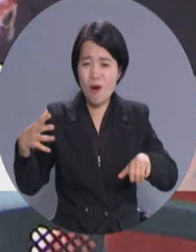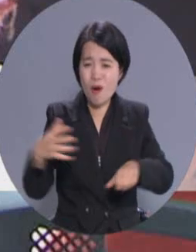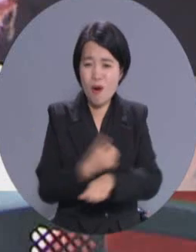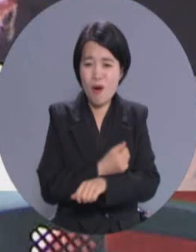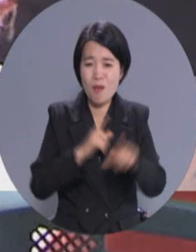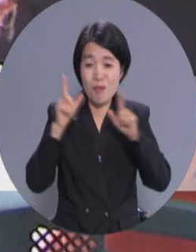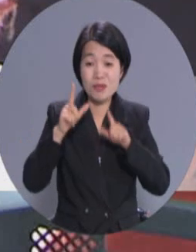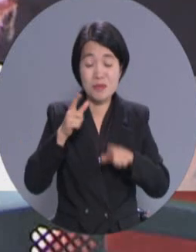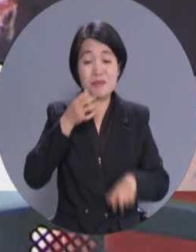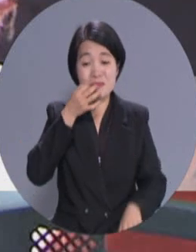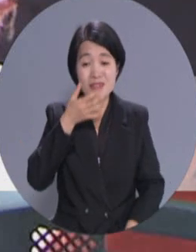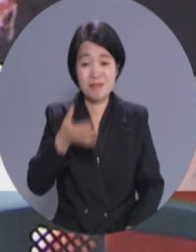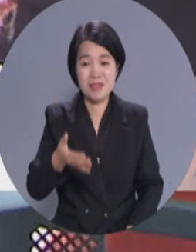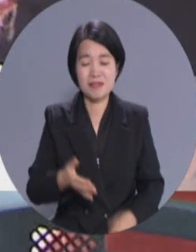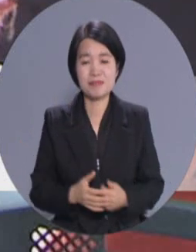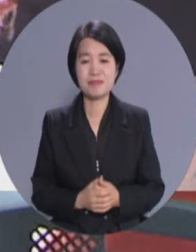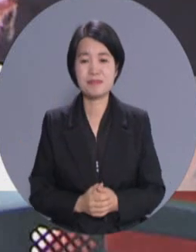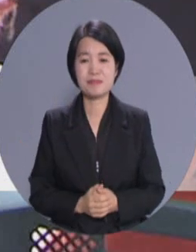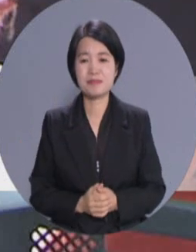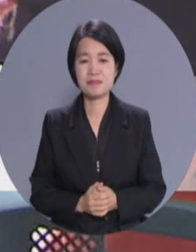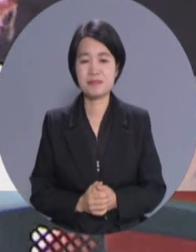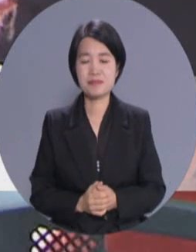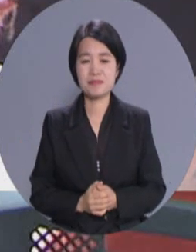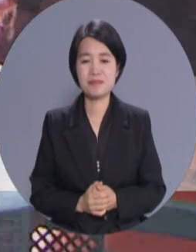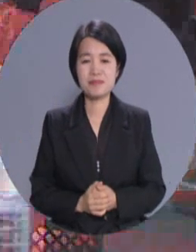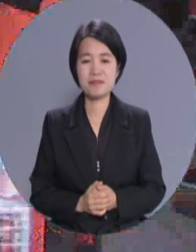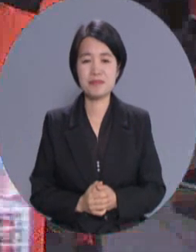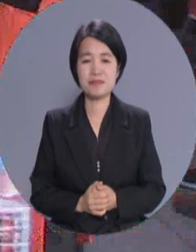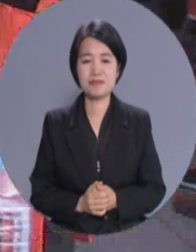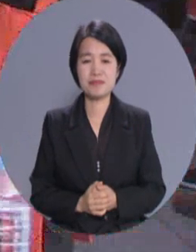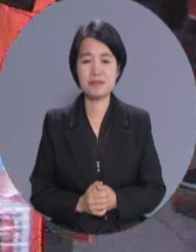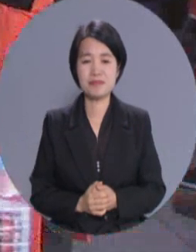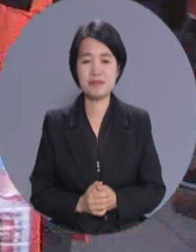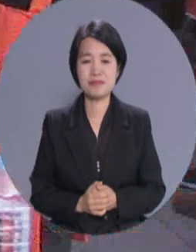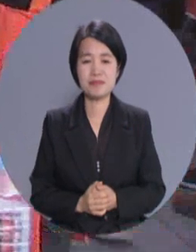연출됐습니다. 천홍희 기자가 취재했습니다.